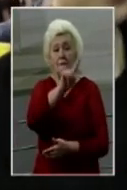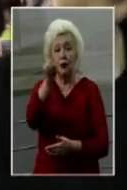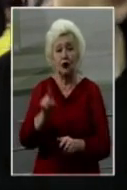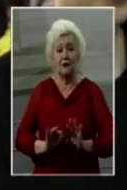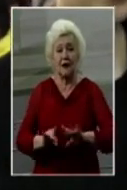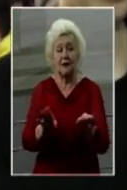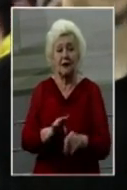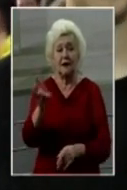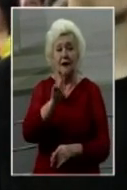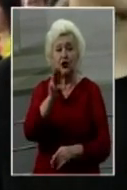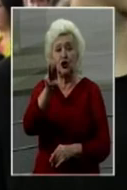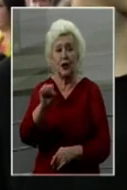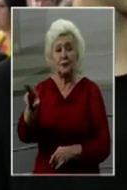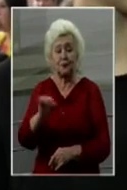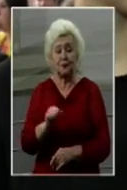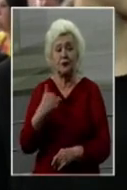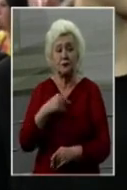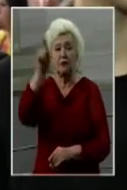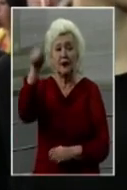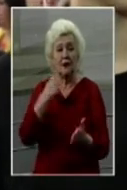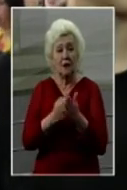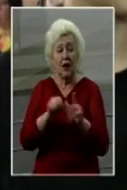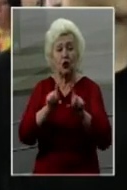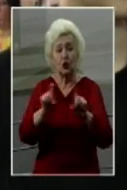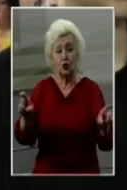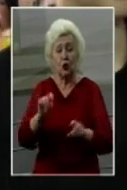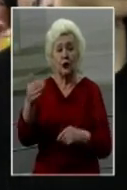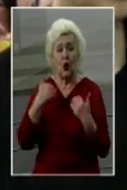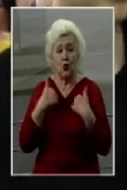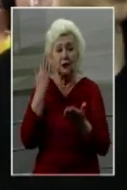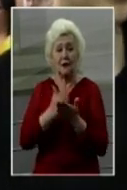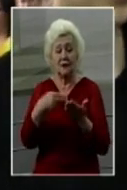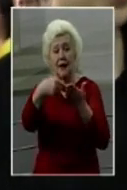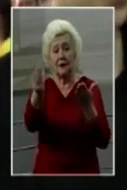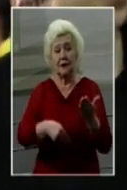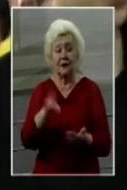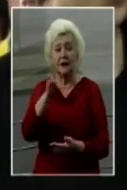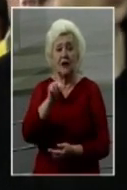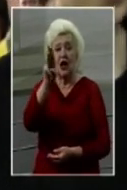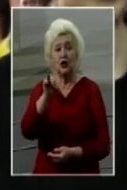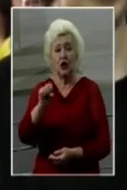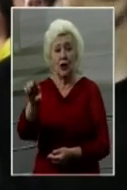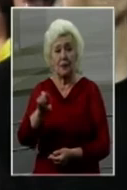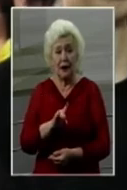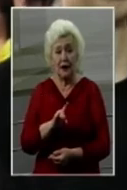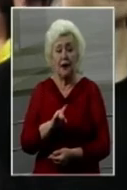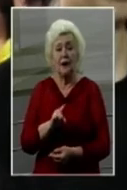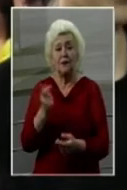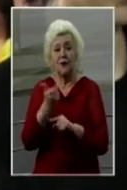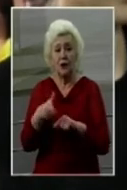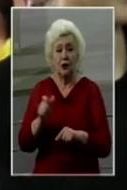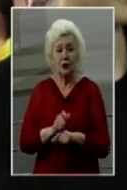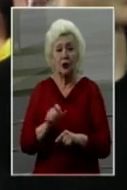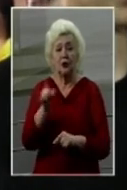Наталі Щерби, тому що вона приїздила до нас до школи. І в нас є автограф Наталі Щерби, і ми дуже